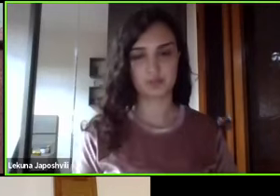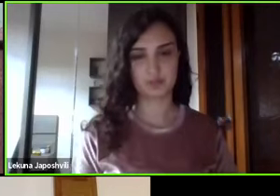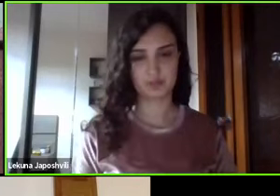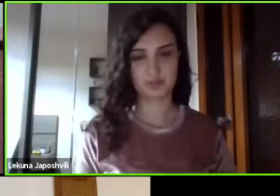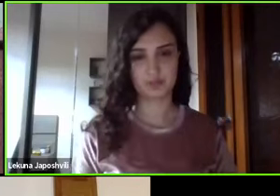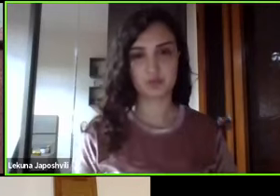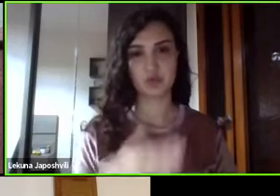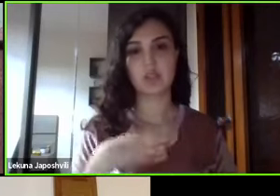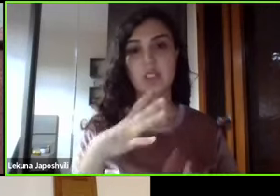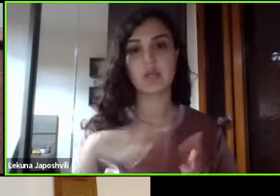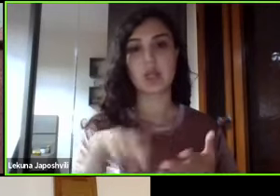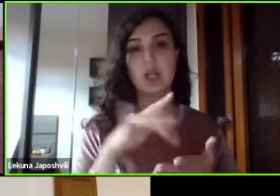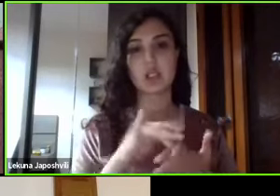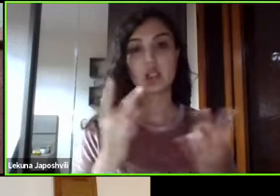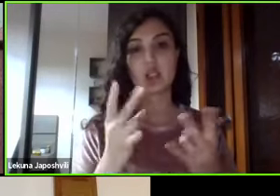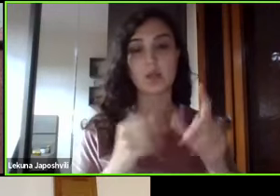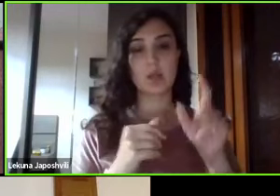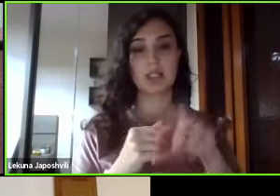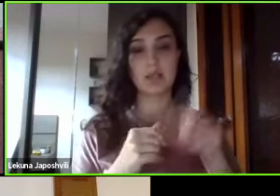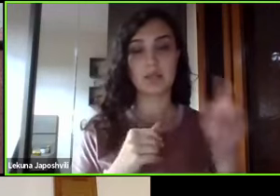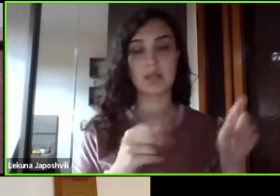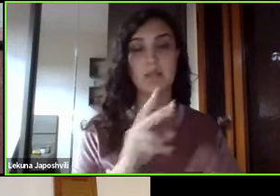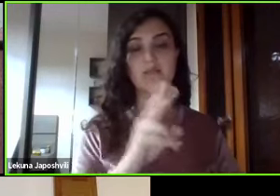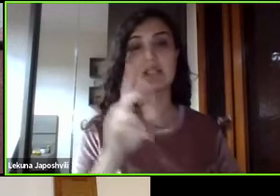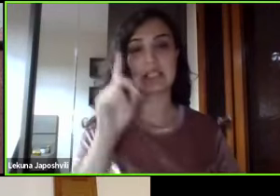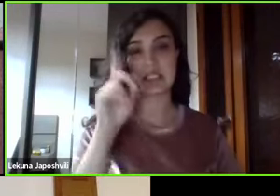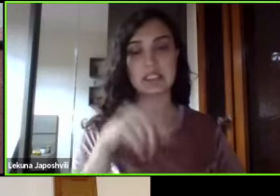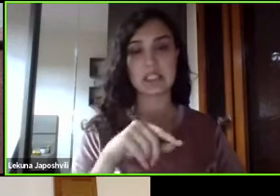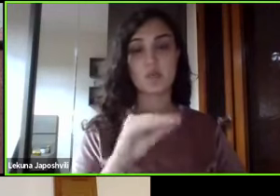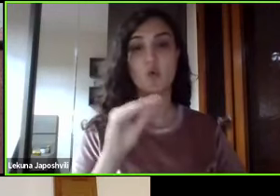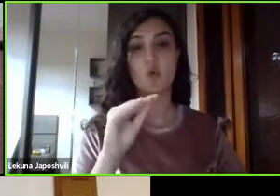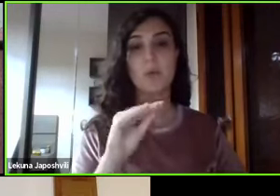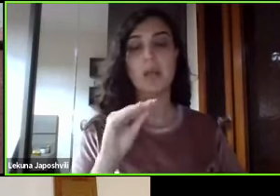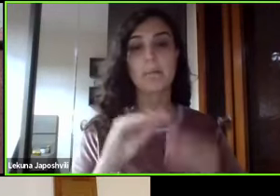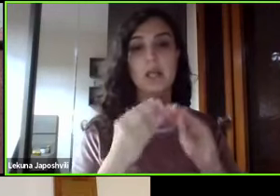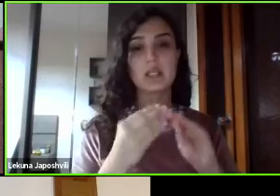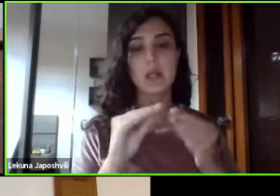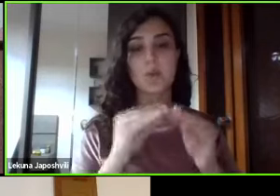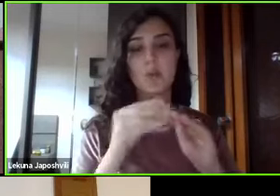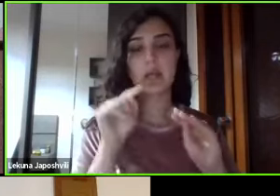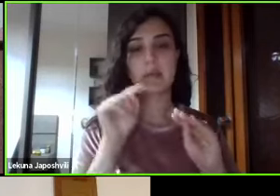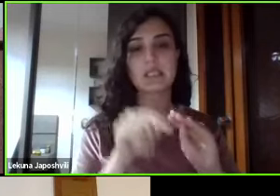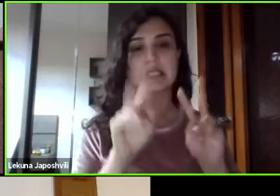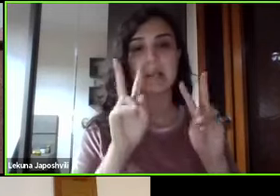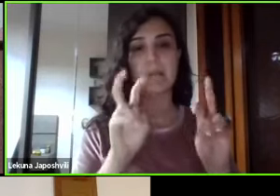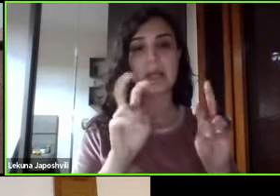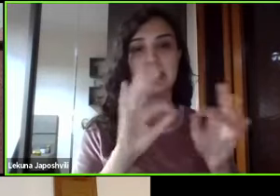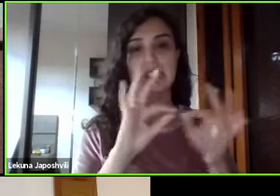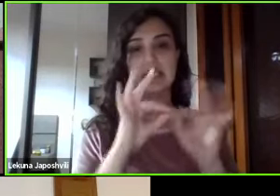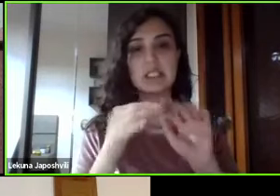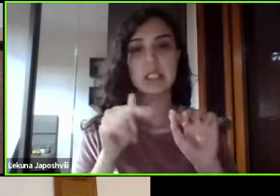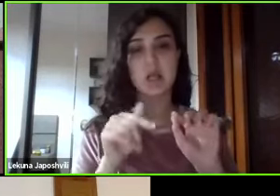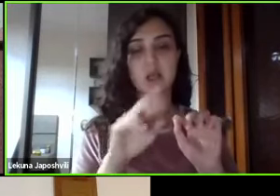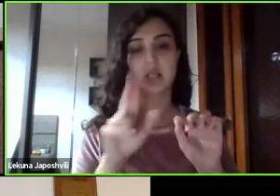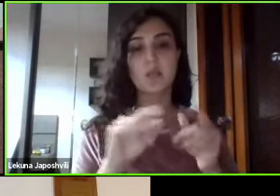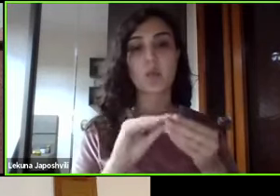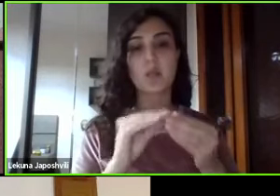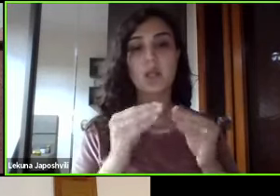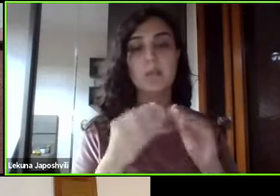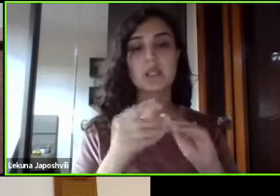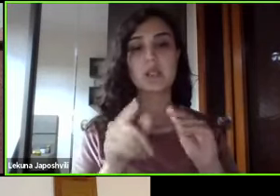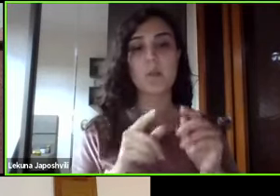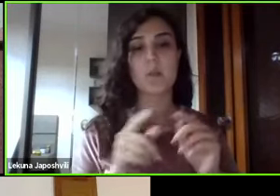ჩვენ ქვეყანას ჭირდება ადამიანები, რომლებმაც იციან პრობლემის დეფინიცია და პრობლემის მოგვარების ოპტიმალური